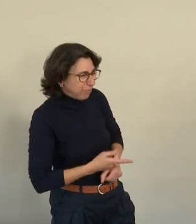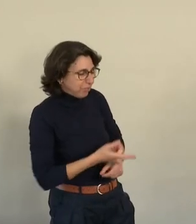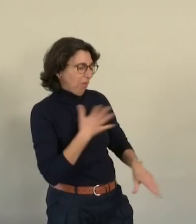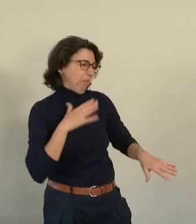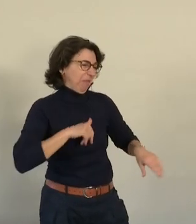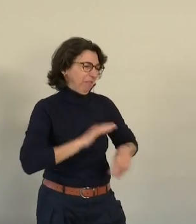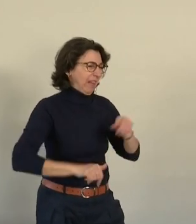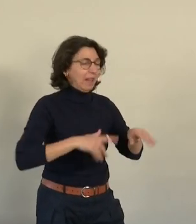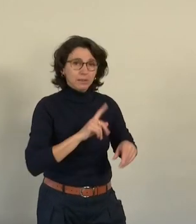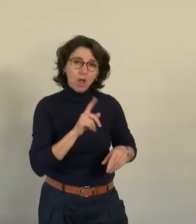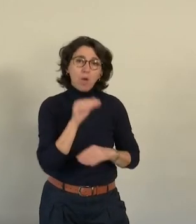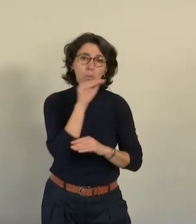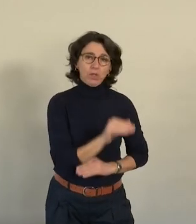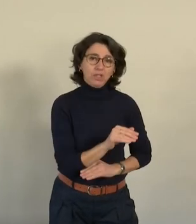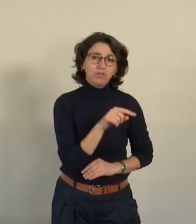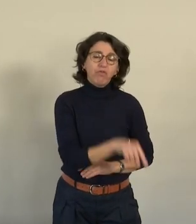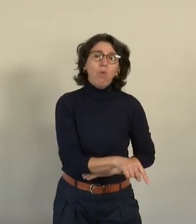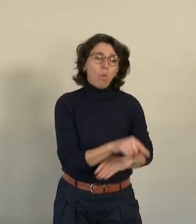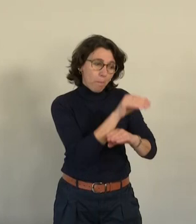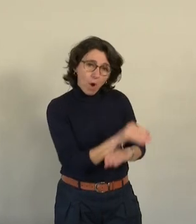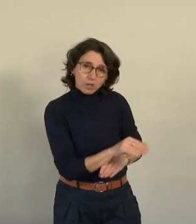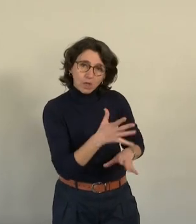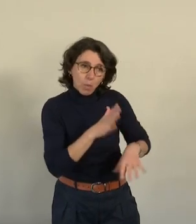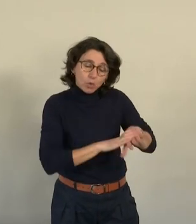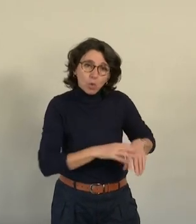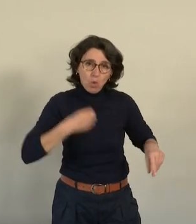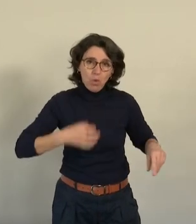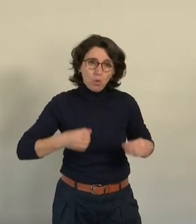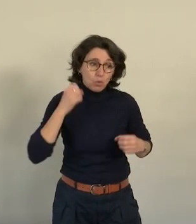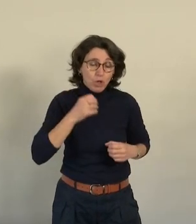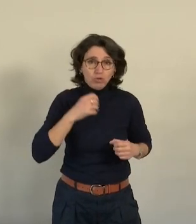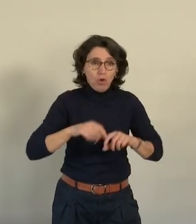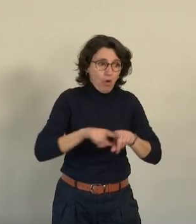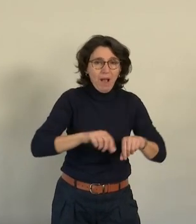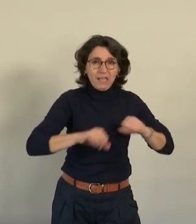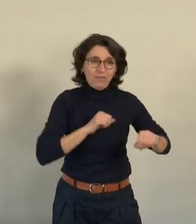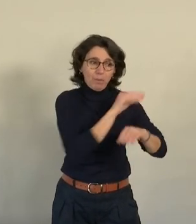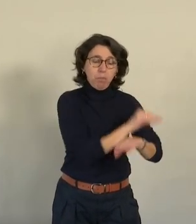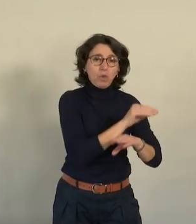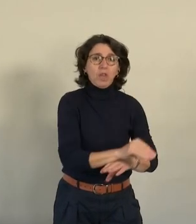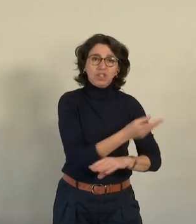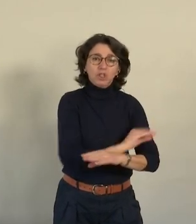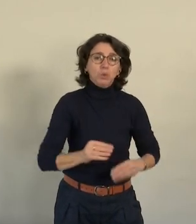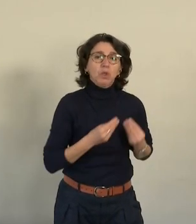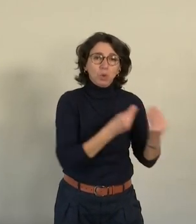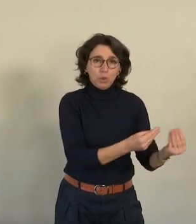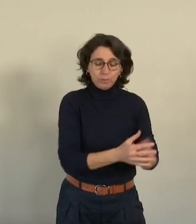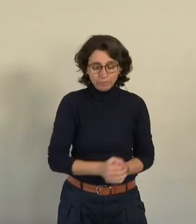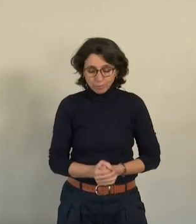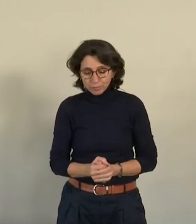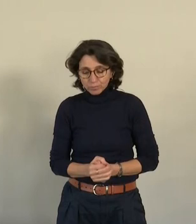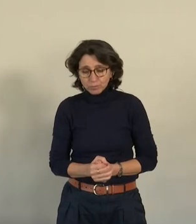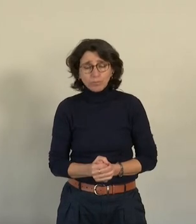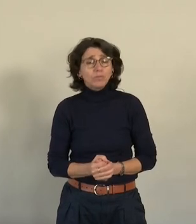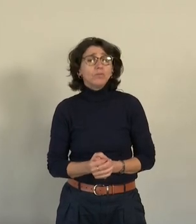vous devriez plutôt les protéger dans leur activité alors la sécurité sociale alimentaire c'est une